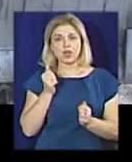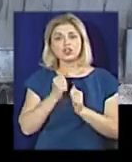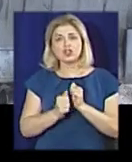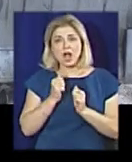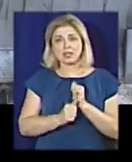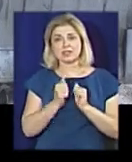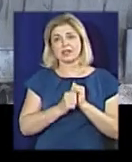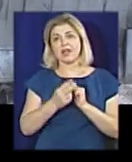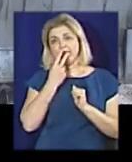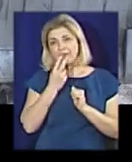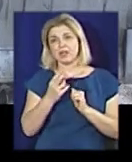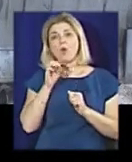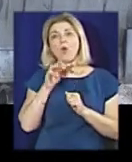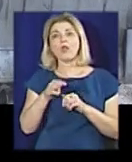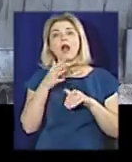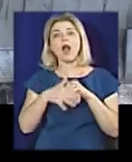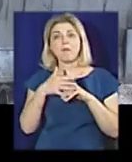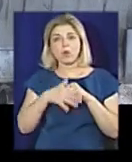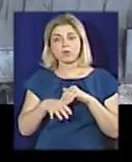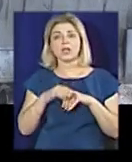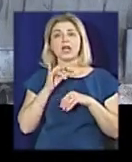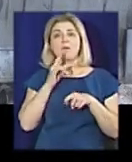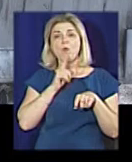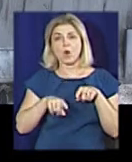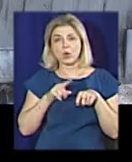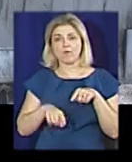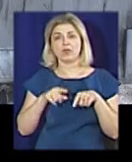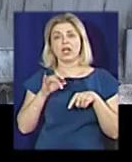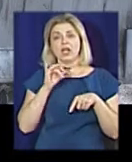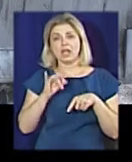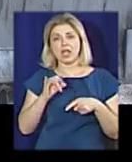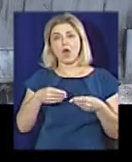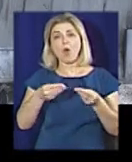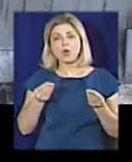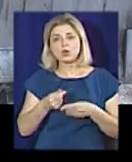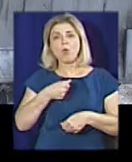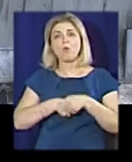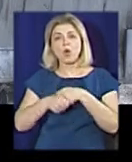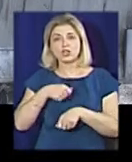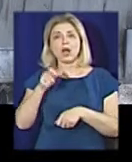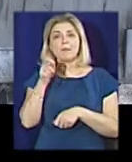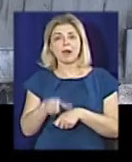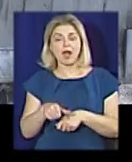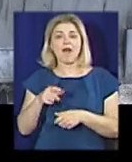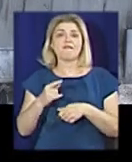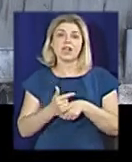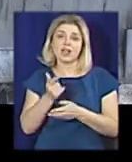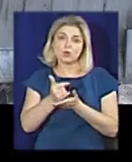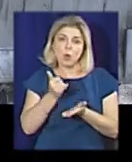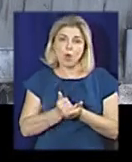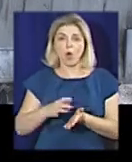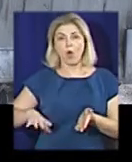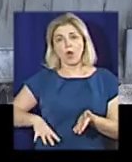Найчастіше зустрічаються відходи від капусти, відходи від моркви, хліба, коржики, мука, пляшки з-під вина, з-під коньяку,